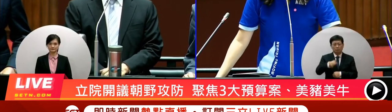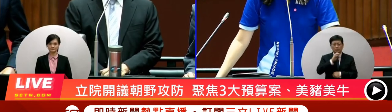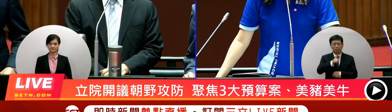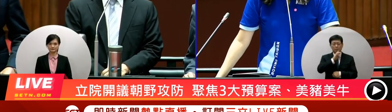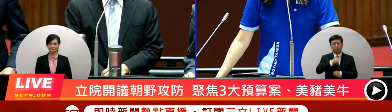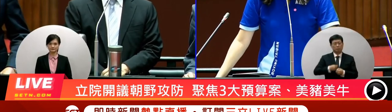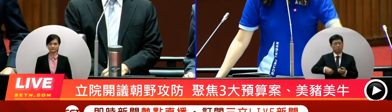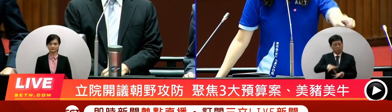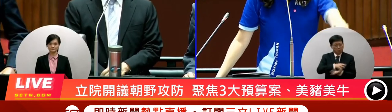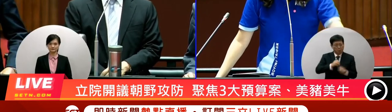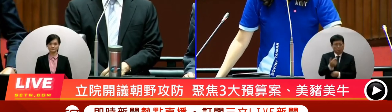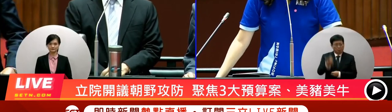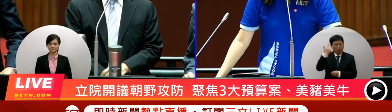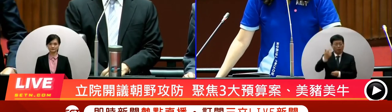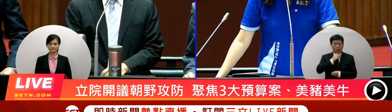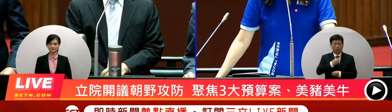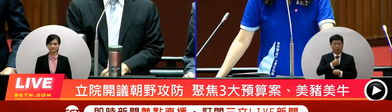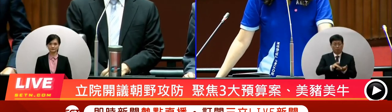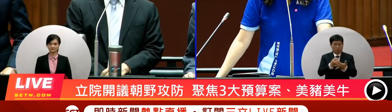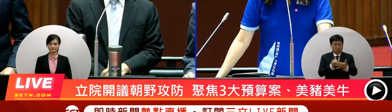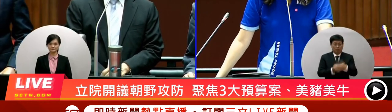快。瘦肉精不会残留，